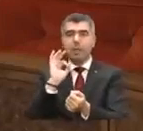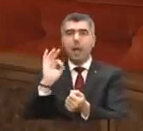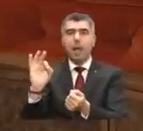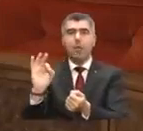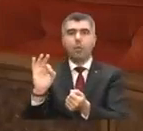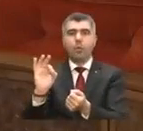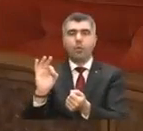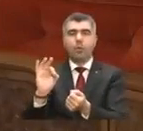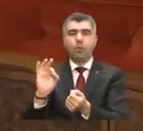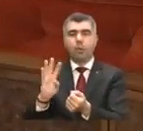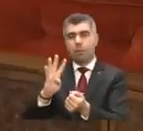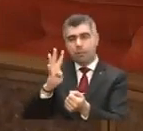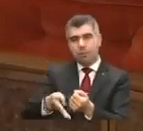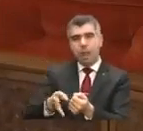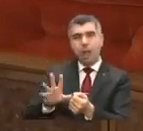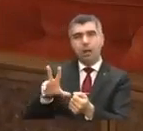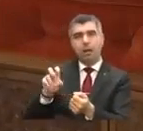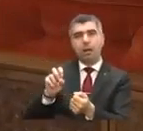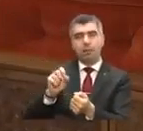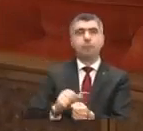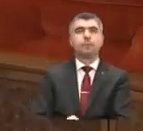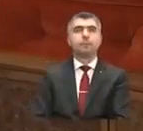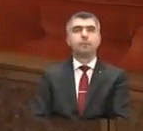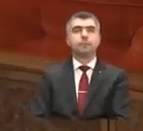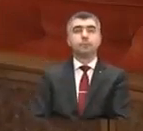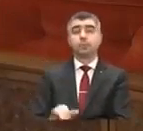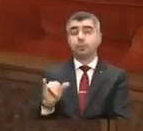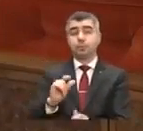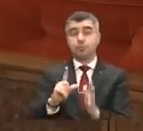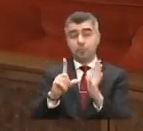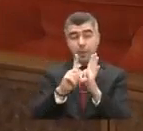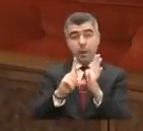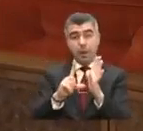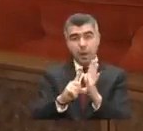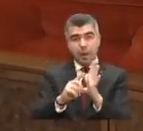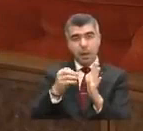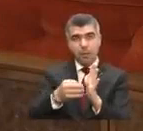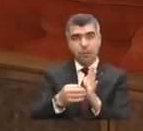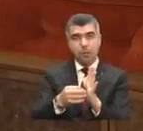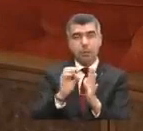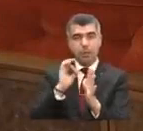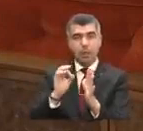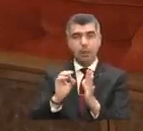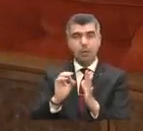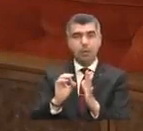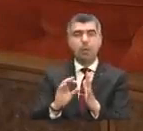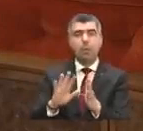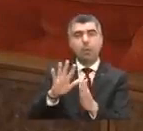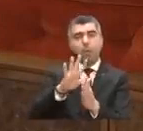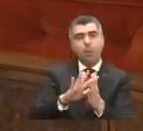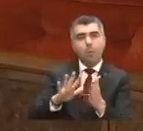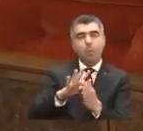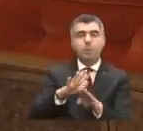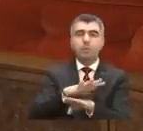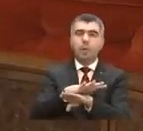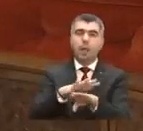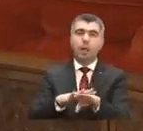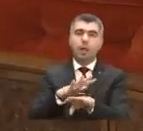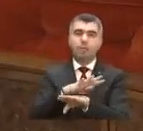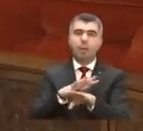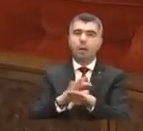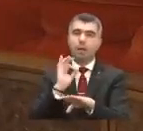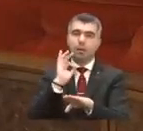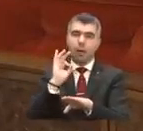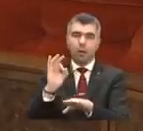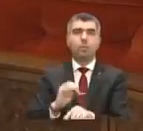بامتياز، والدليل على ذلك أن القانون جعله من الاختصاصات الذاتية للجهات.